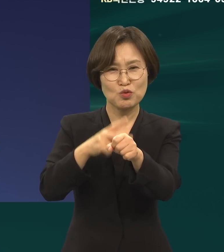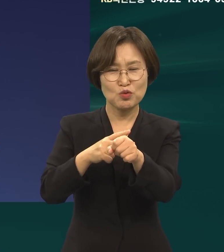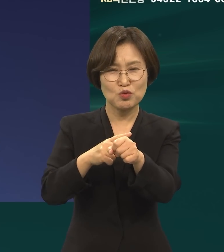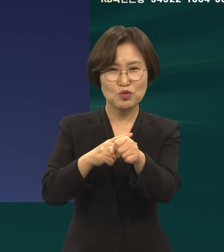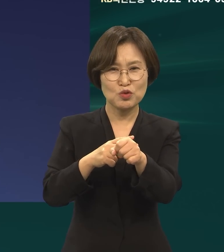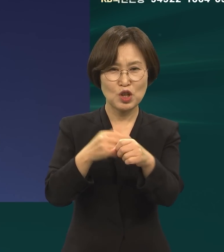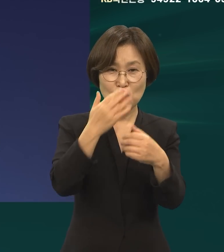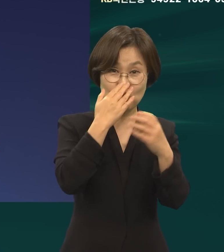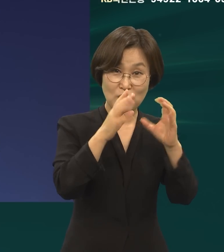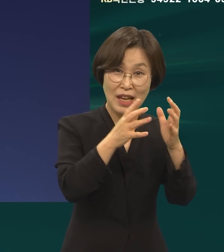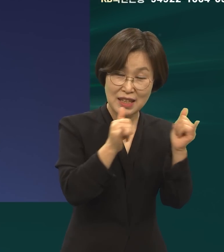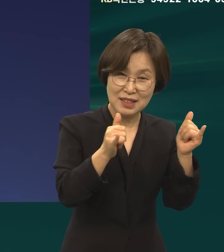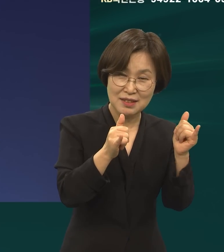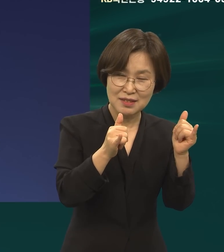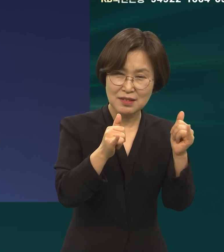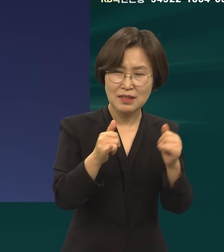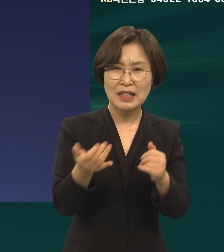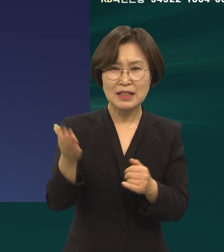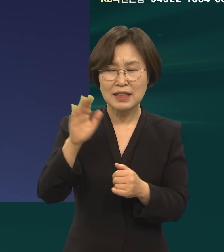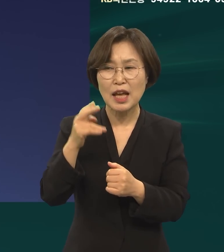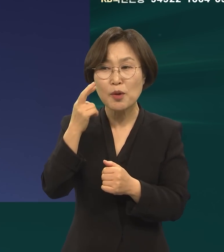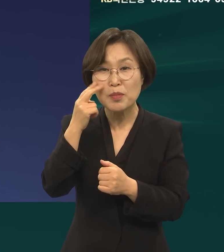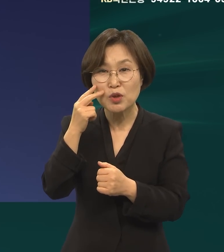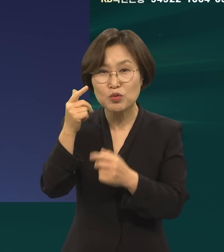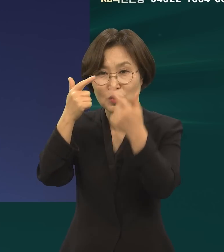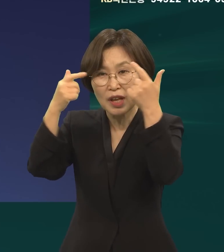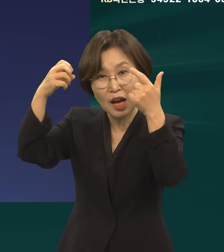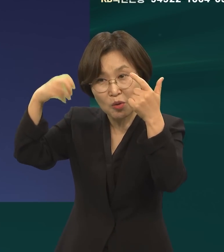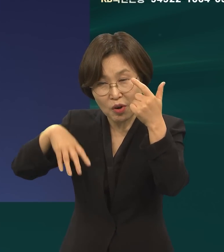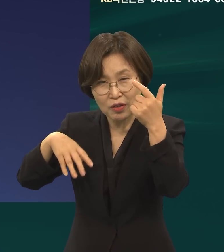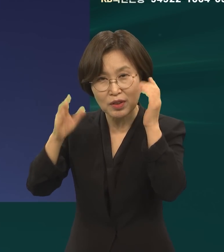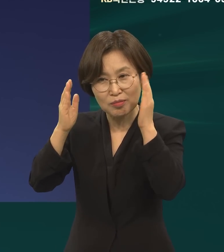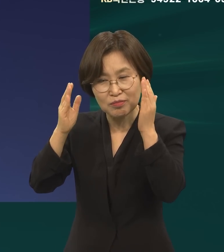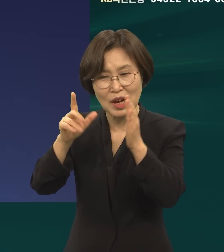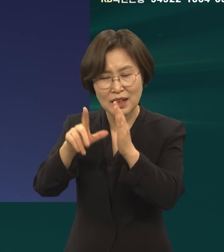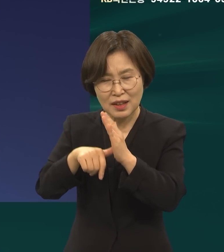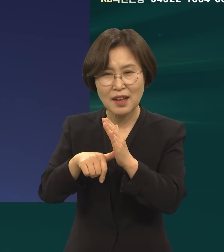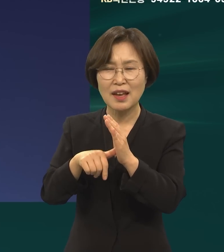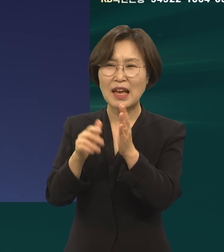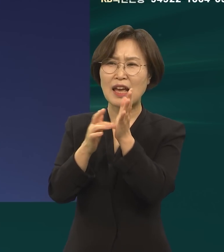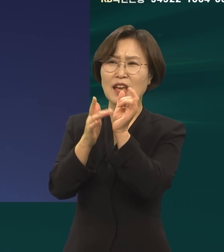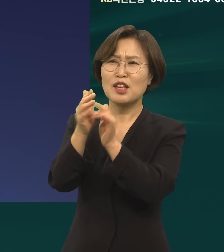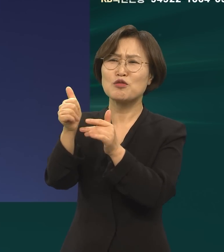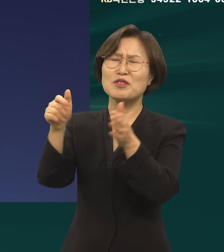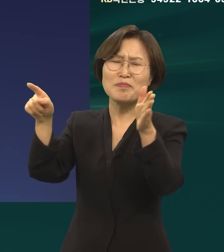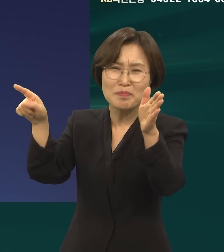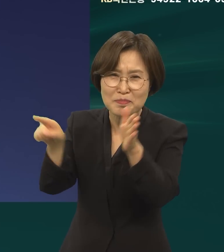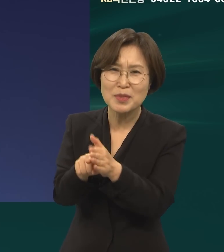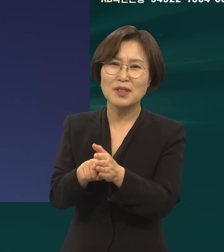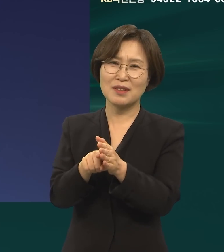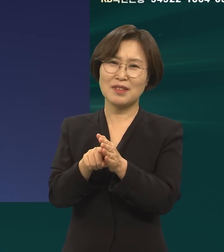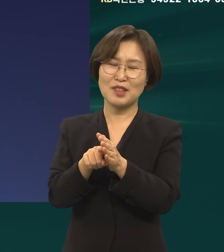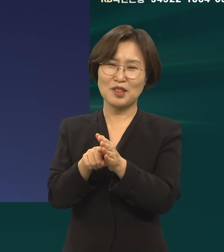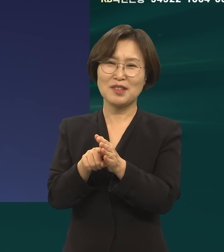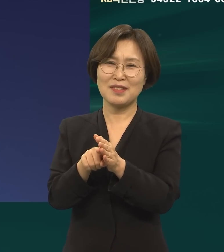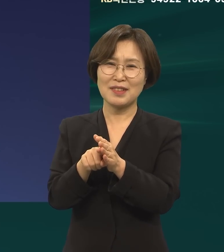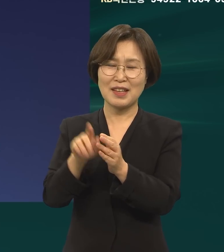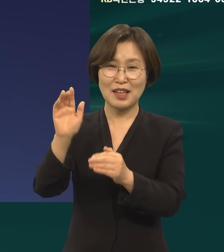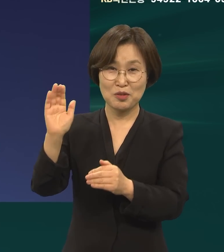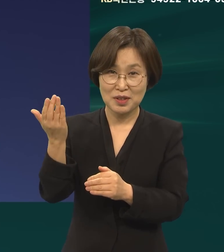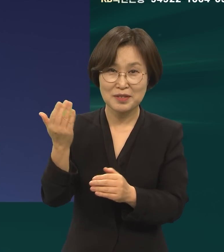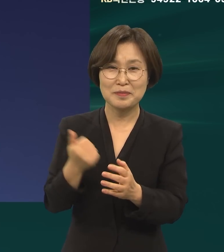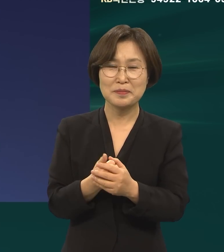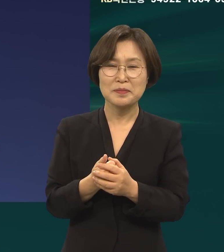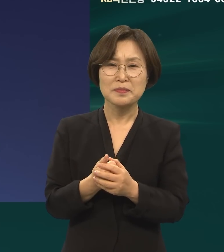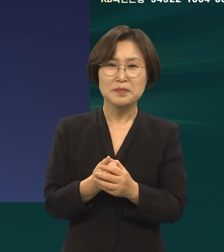미국에서 대학원을 다닐 때 예수님을 만나서 너무너무 감격적인 신앙생활을 하고 있는 여인입니다. 이 여성 교수인데